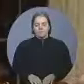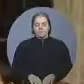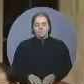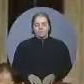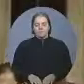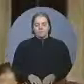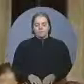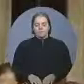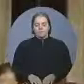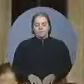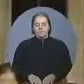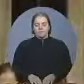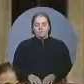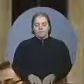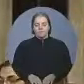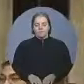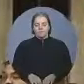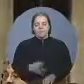Écoutez,